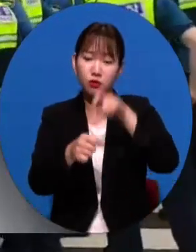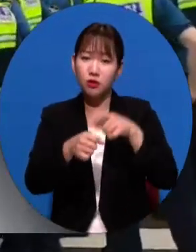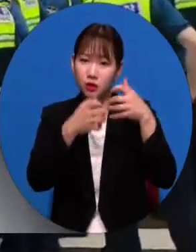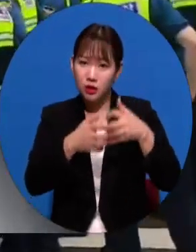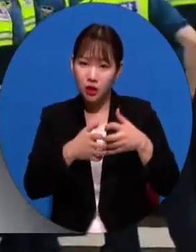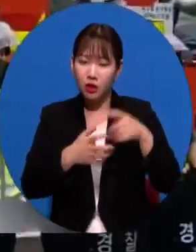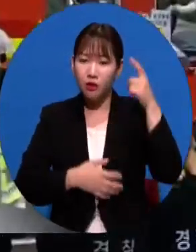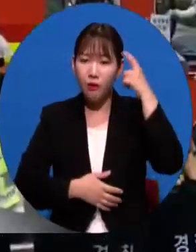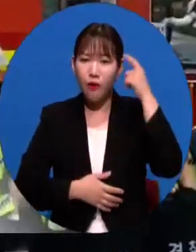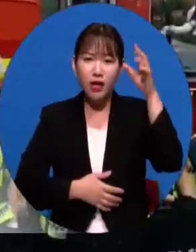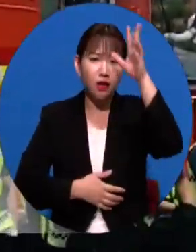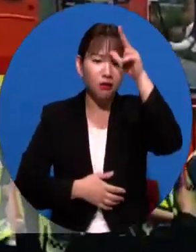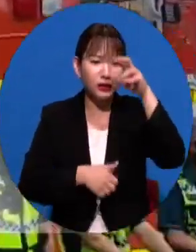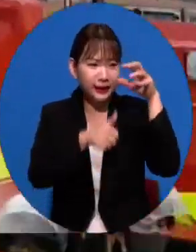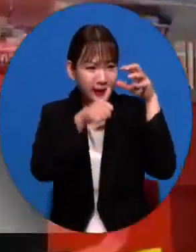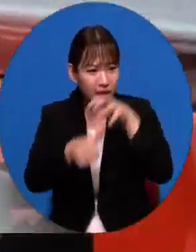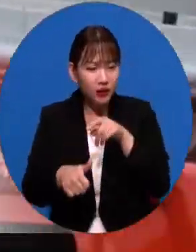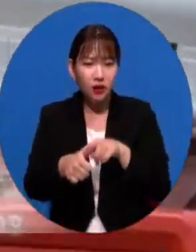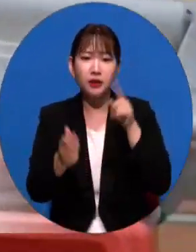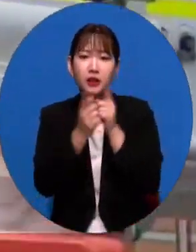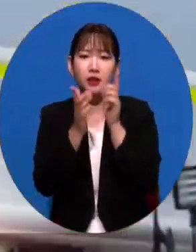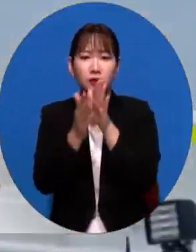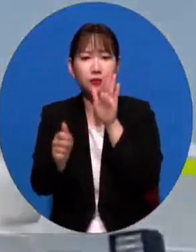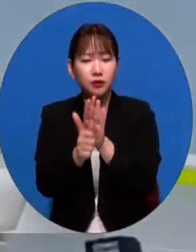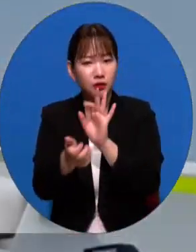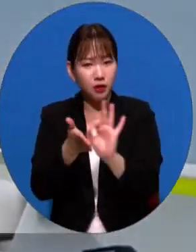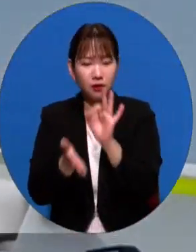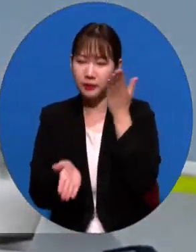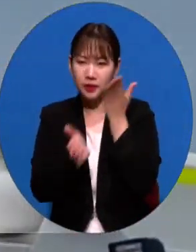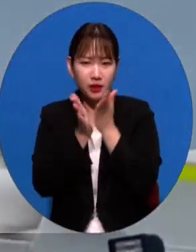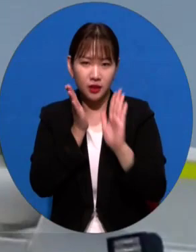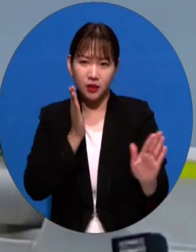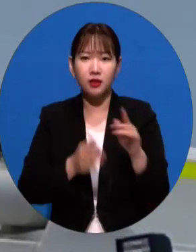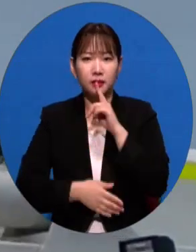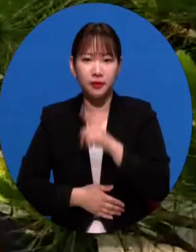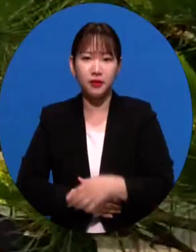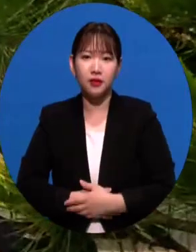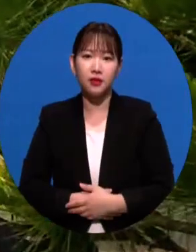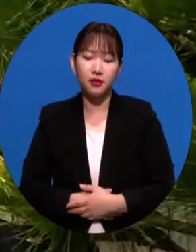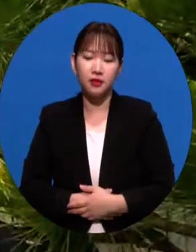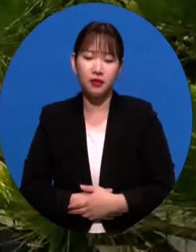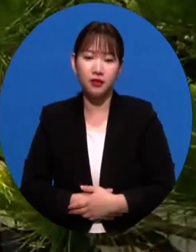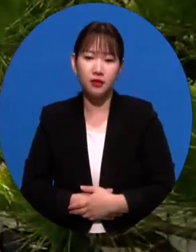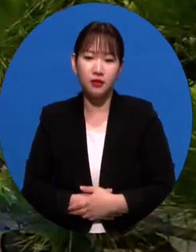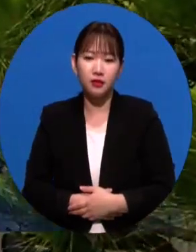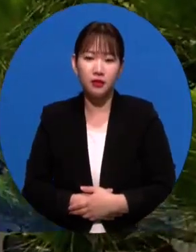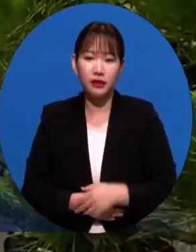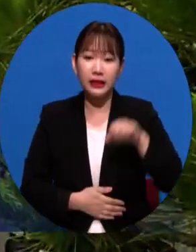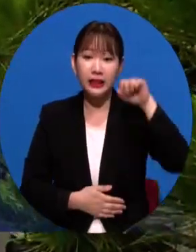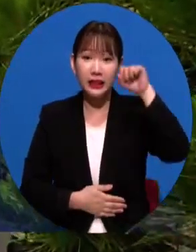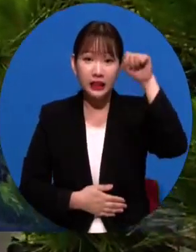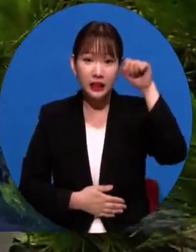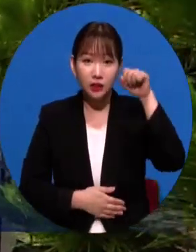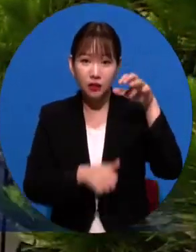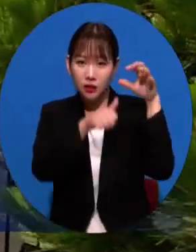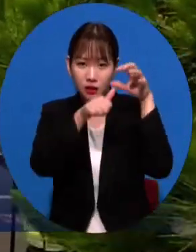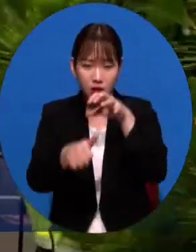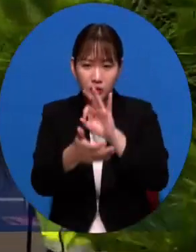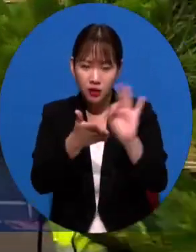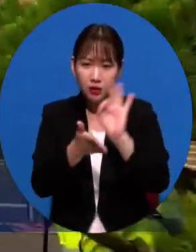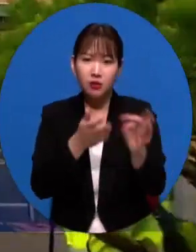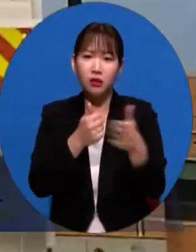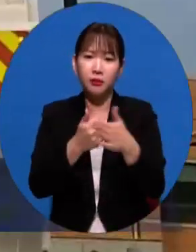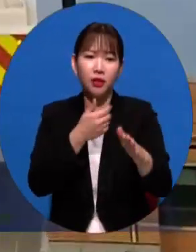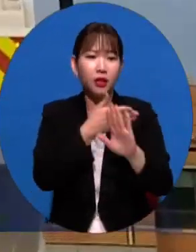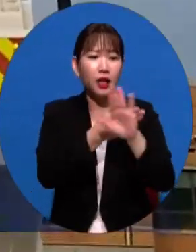장비를 경찰의 시위 진압을 직접 돕는 데 쓰는 것은 적절치 않다는 겁니다. 그런 시위 진압에 활용되는 바람에